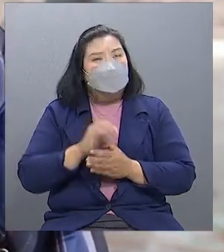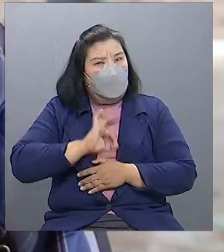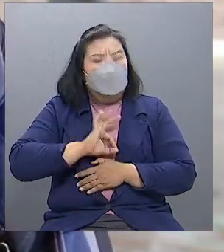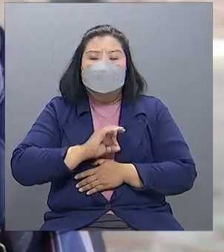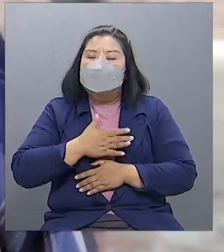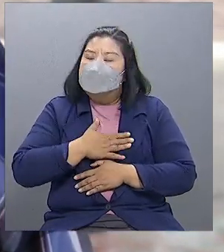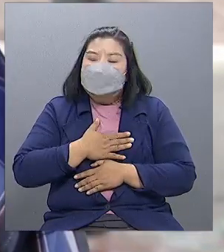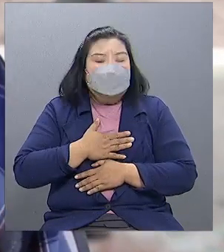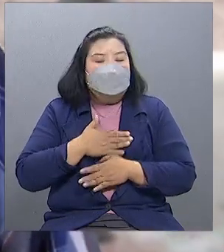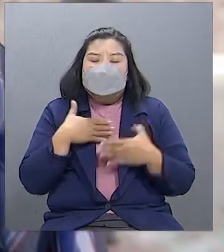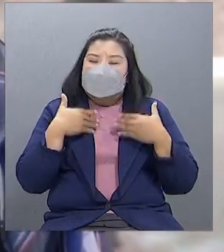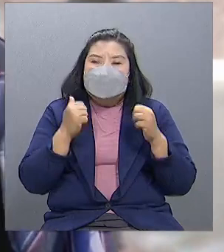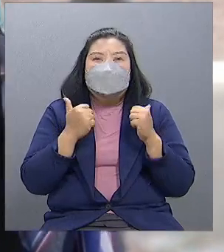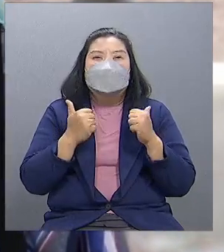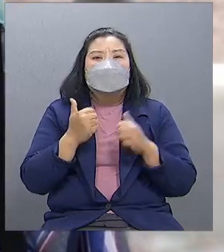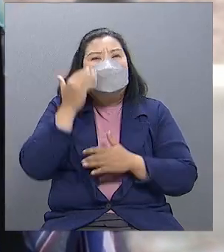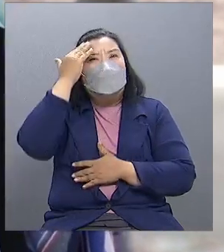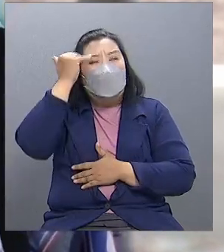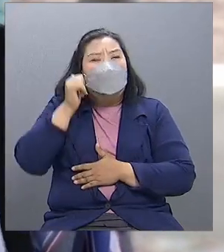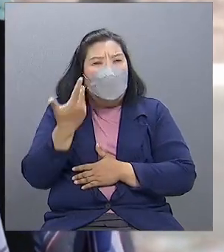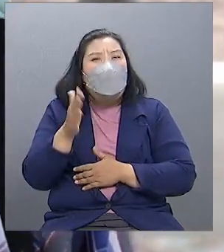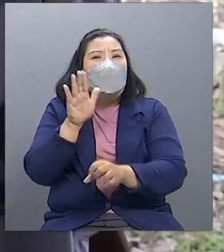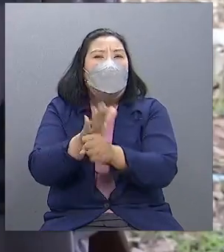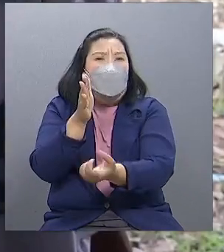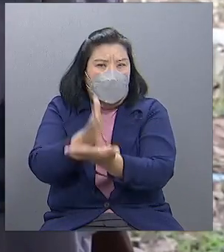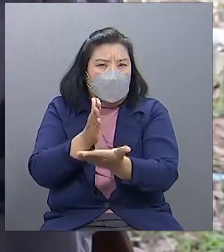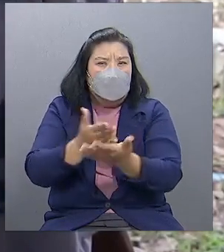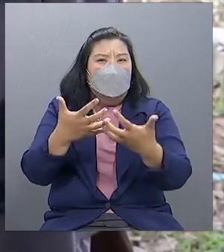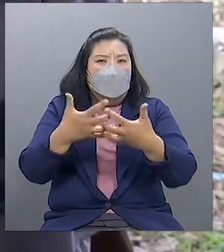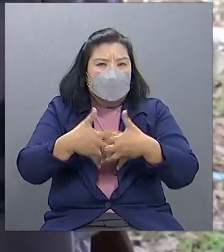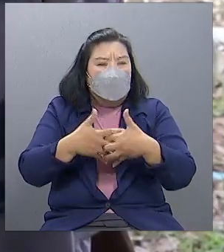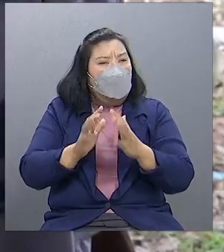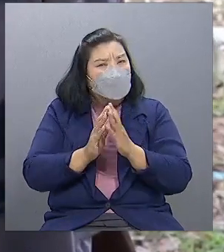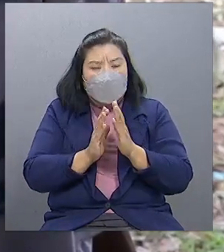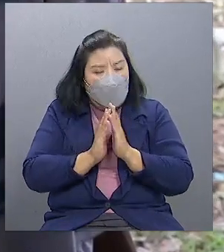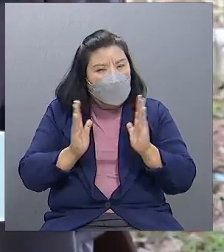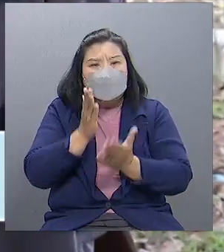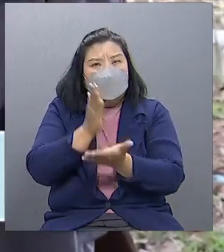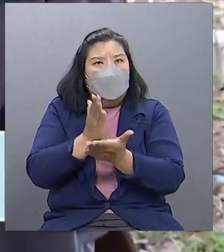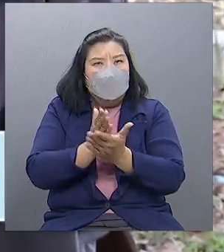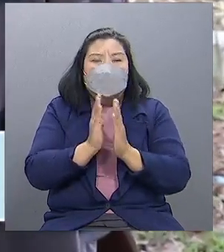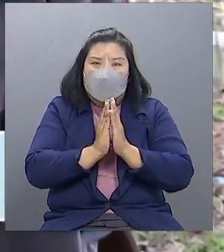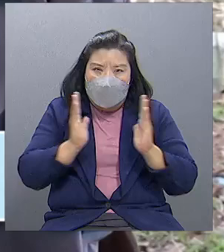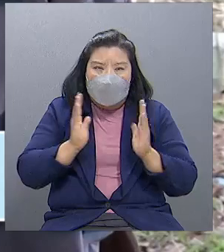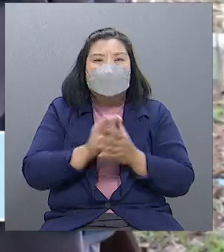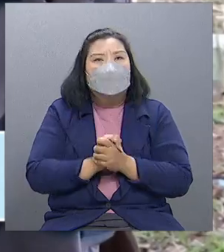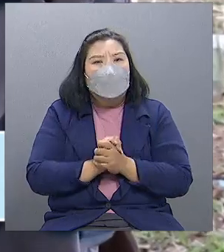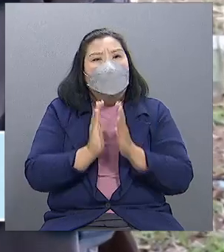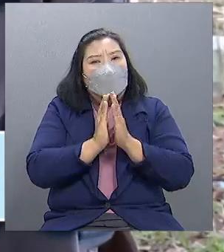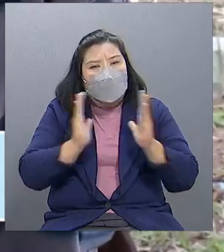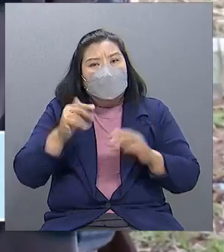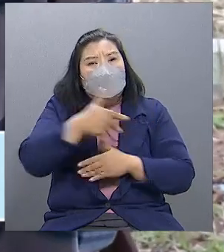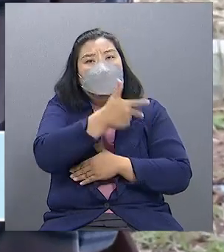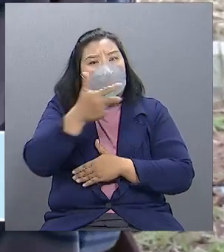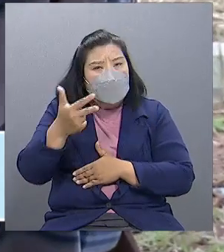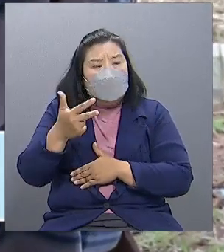ว่าหยุด ขอบคุณค่ะต้ขอขอบคุณนะคราวนะคะที่ช่วยให้พวกเรา